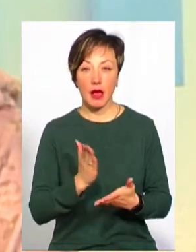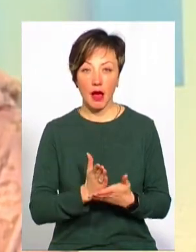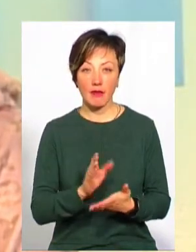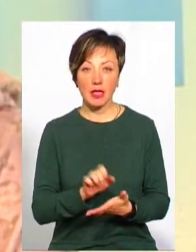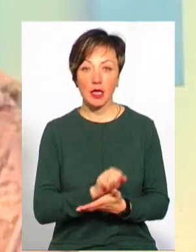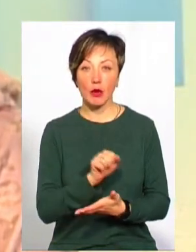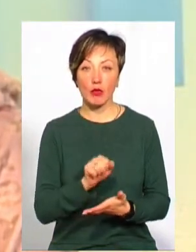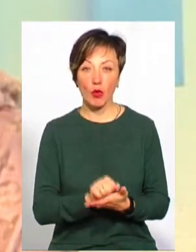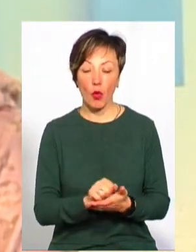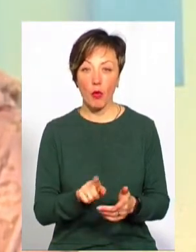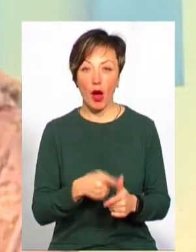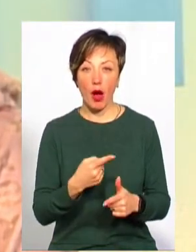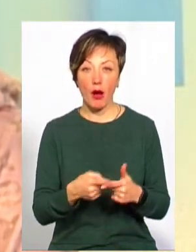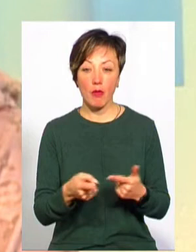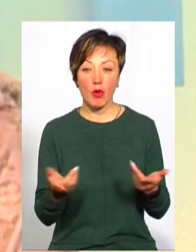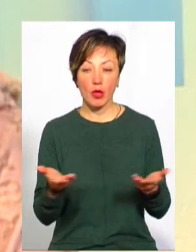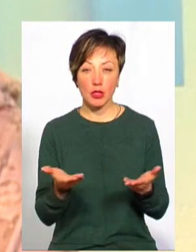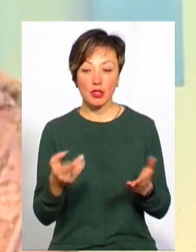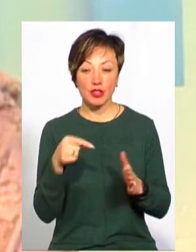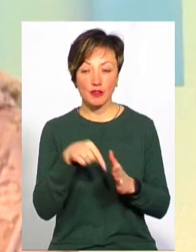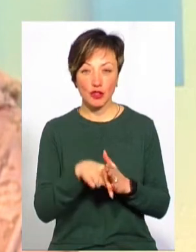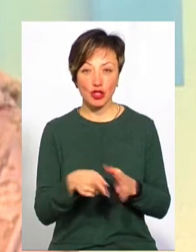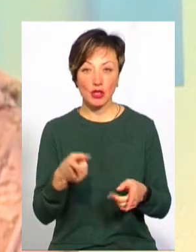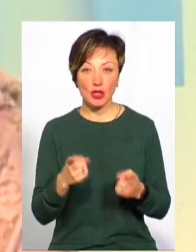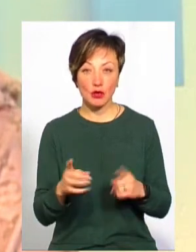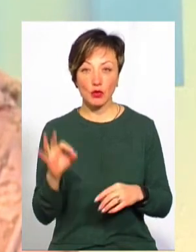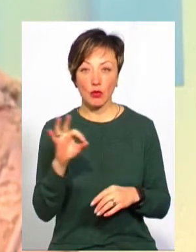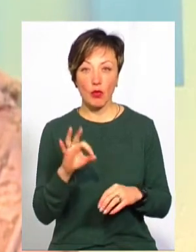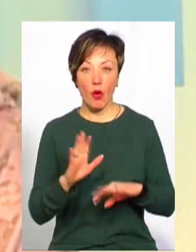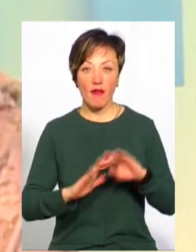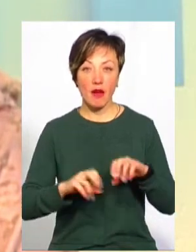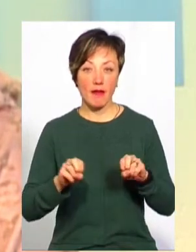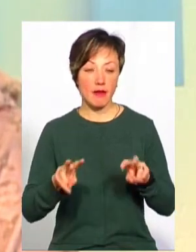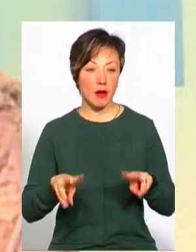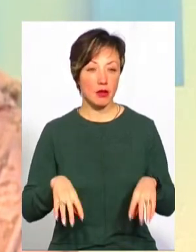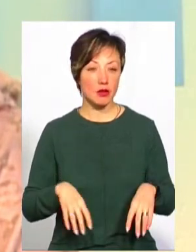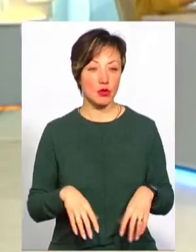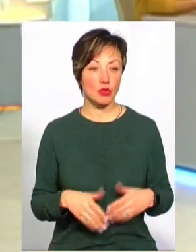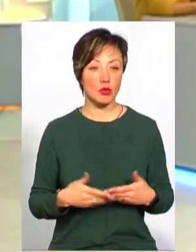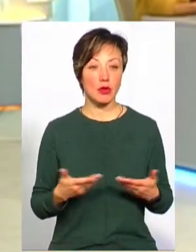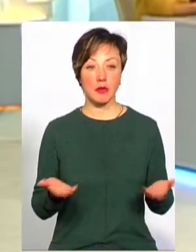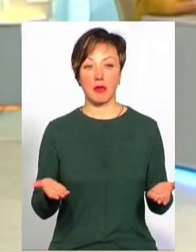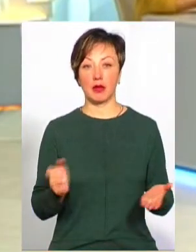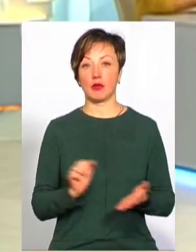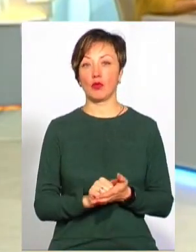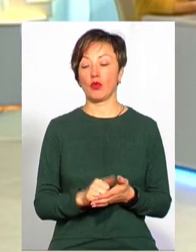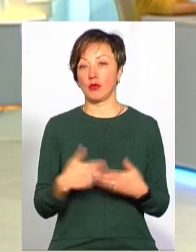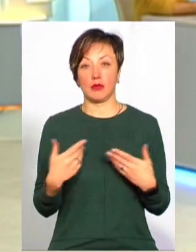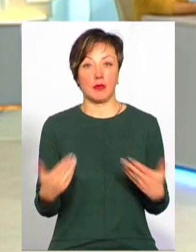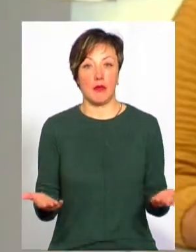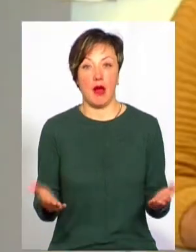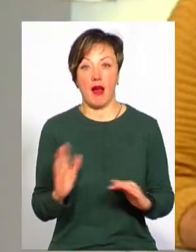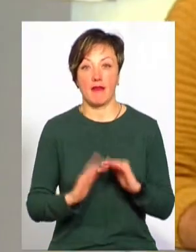наявність диплому або якогось тот свідчить дійсно про кваліфікацію. Або диплому немає. Якщо його немає,